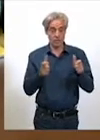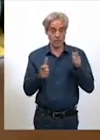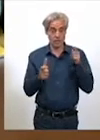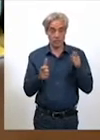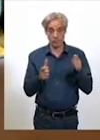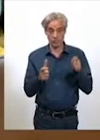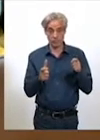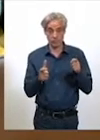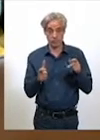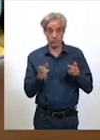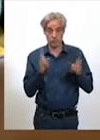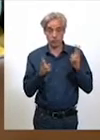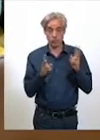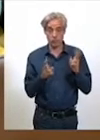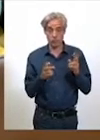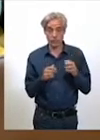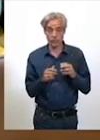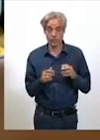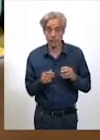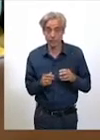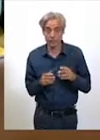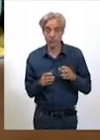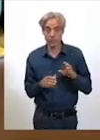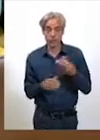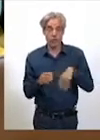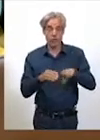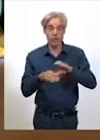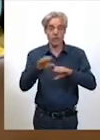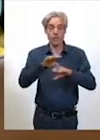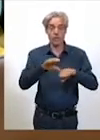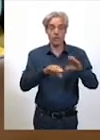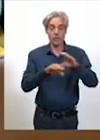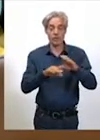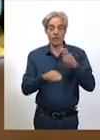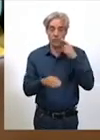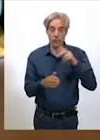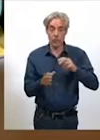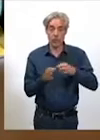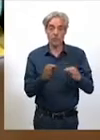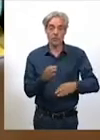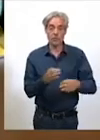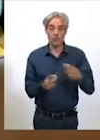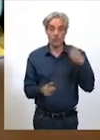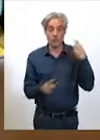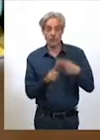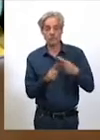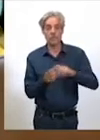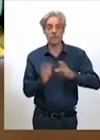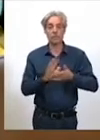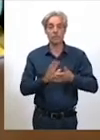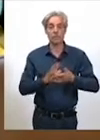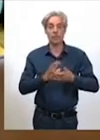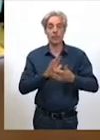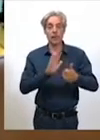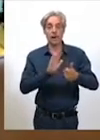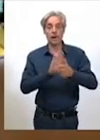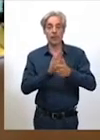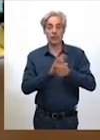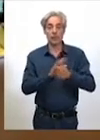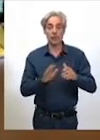sorte qu'on aille tous dans le même sens et qu'on puisse se compléter et donc du coup venir impacter encore plus positivement nos acteurs locaux qui